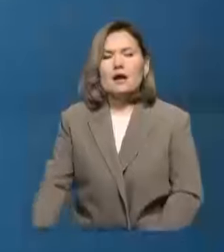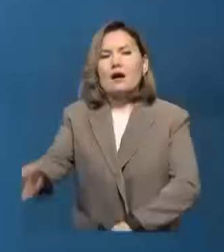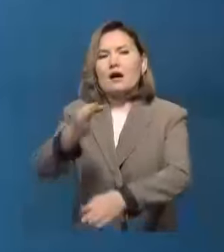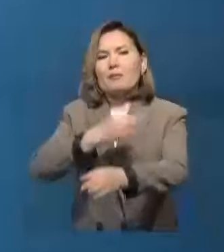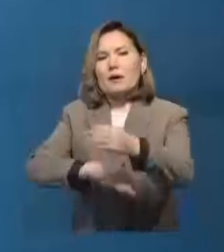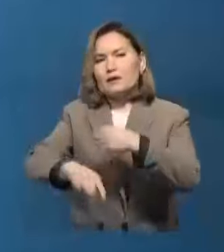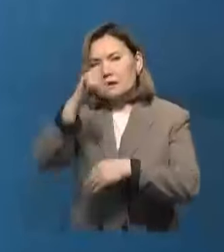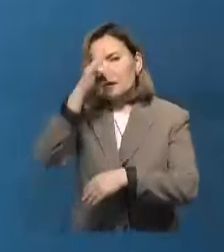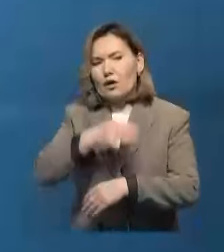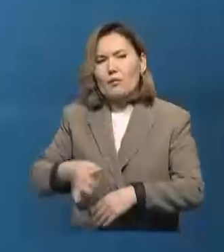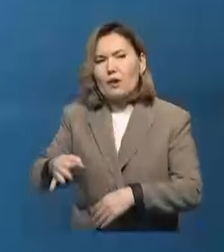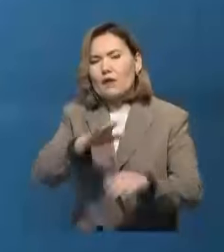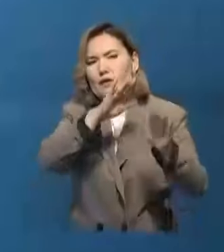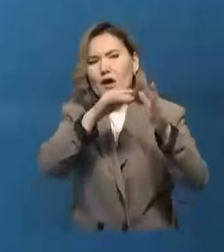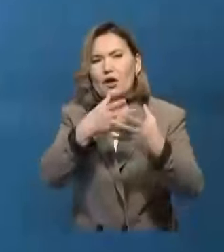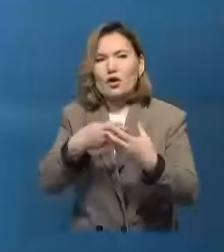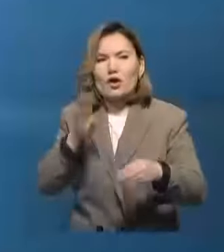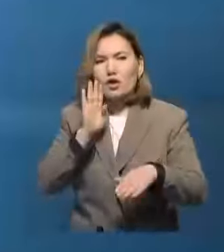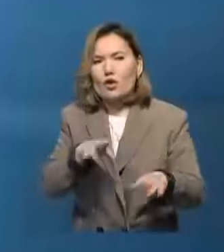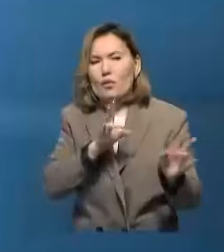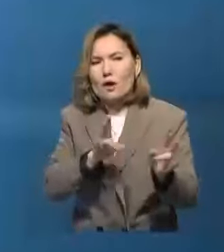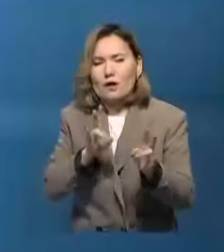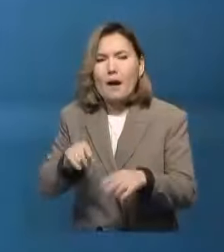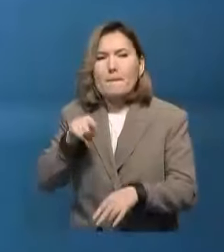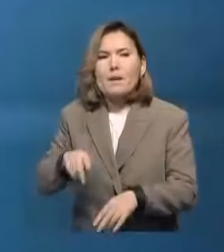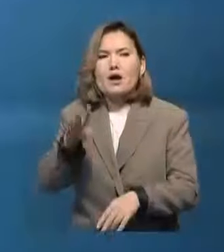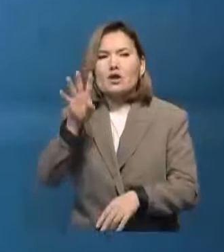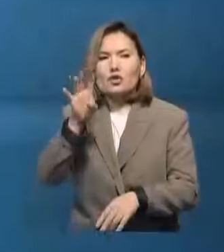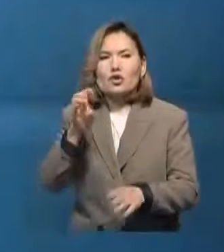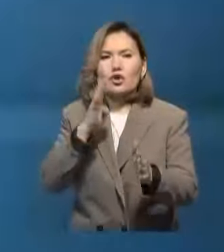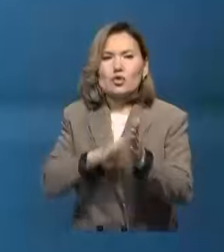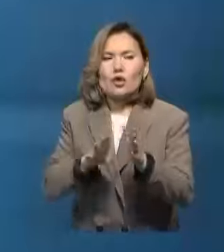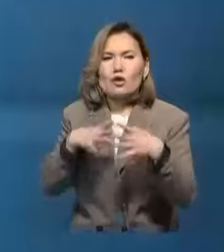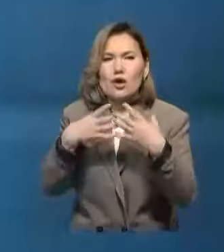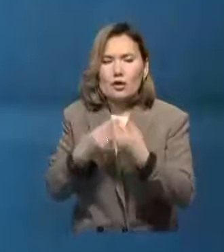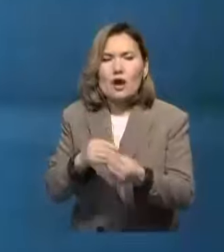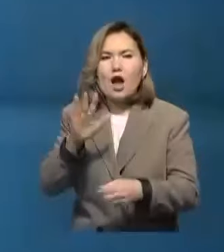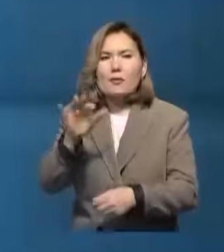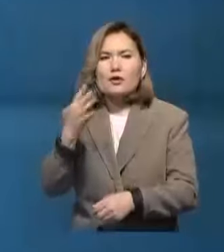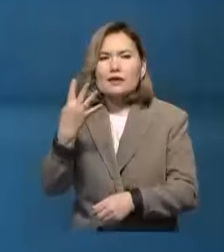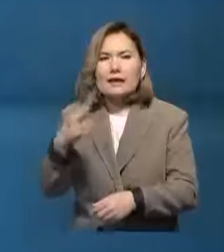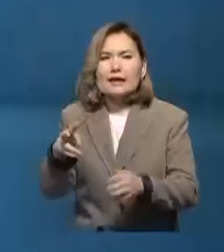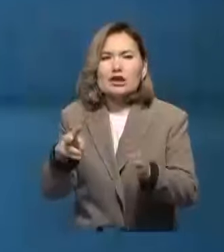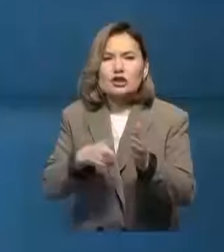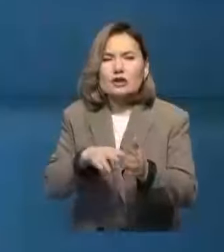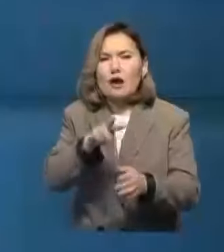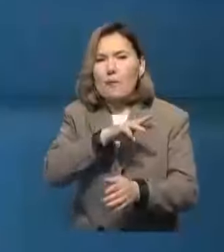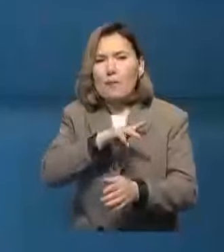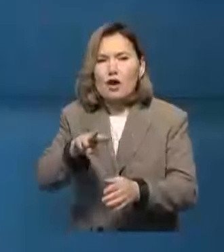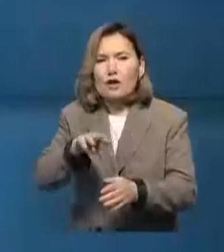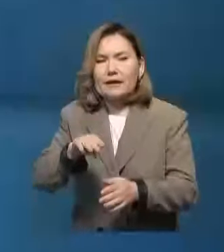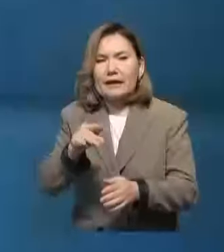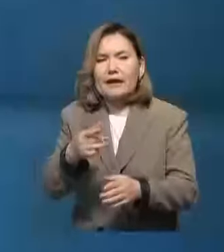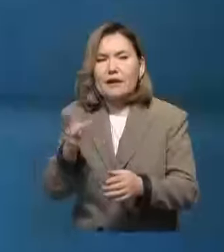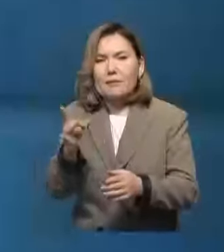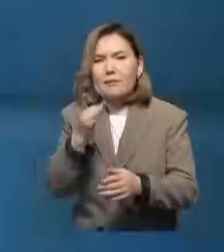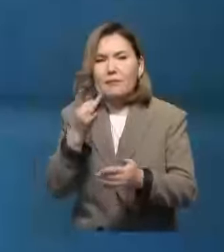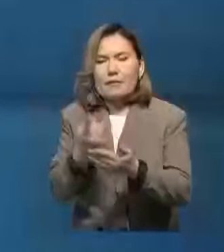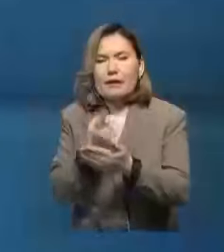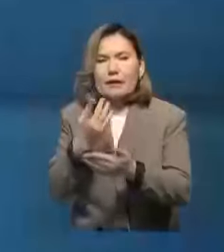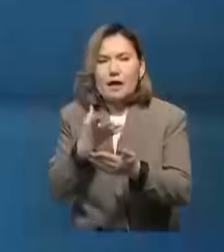Батыс Қазақстан облысында қарғын судан зардап шеккен 1490 отбасына 547 миллион теңге көлемінде бір жолғы